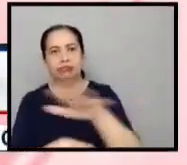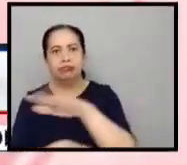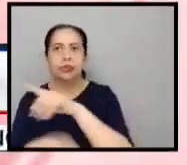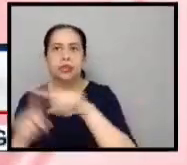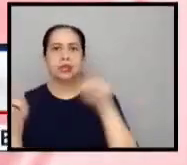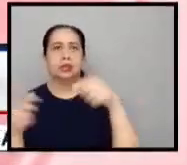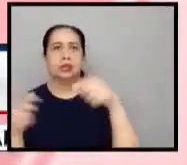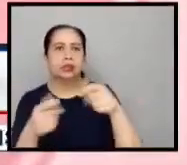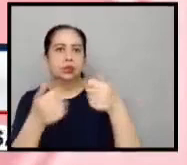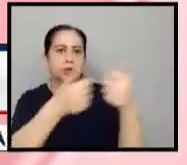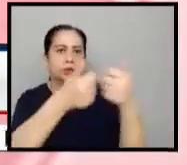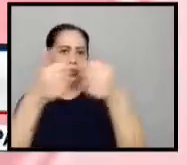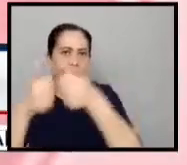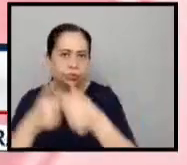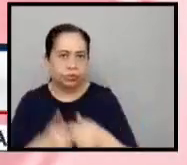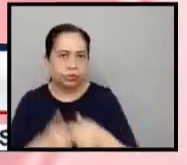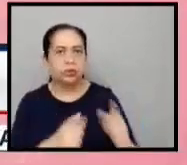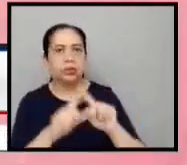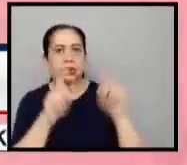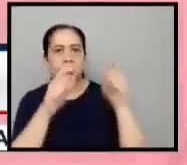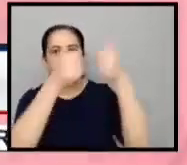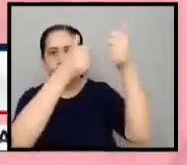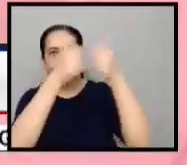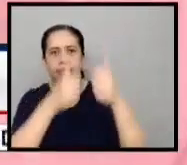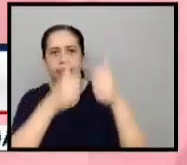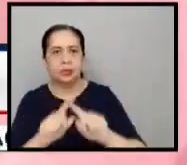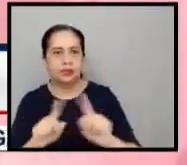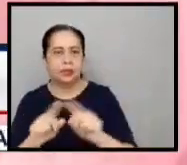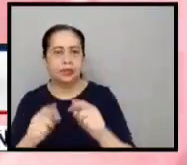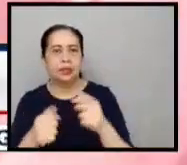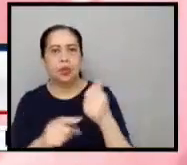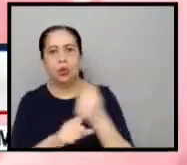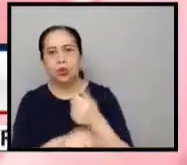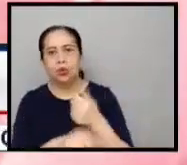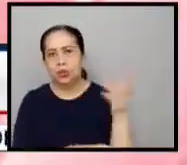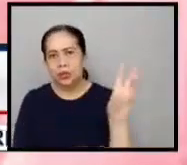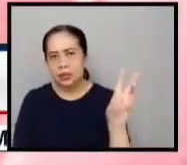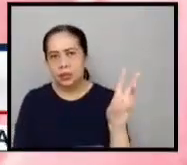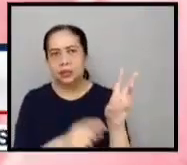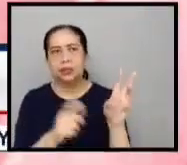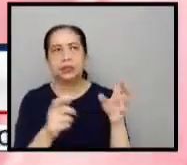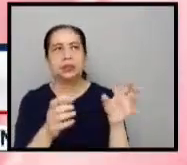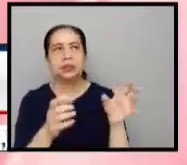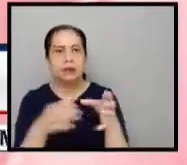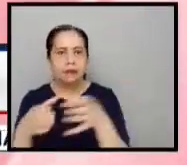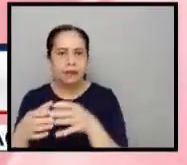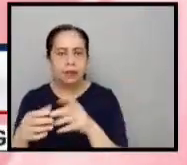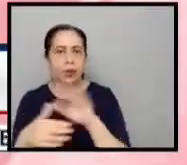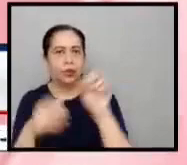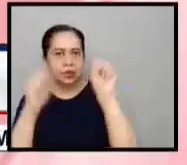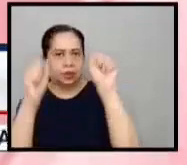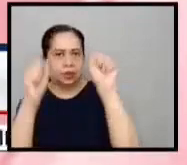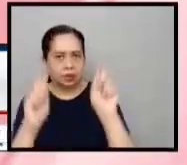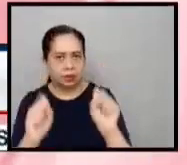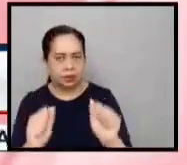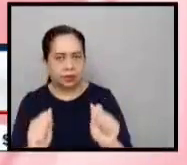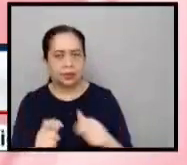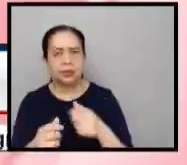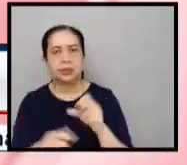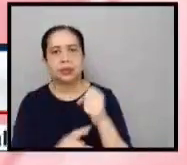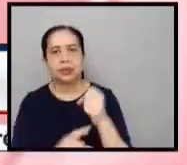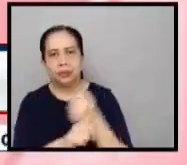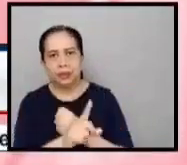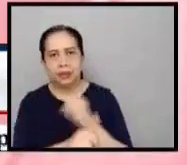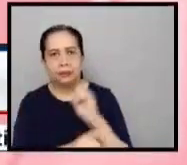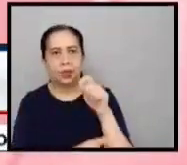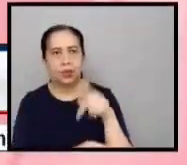competitions natin. So we have regional competitions starting from August 26 and lahat po ng Sabado ng Setyembre. Meron po tayo